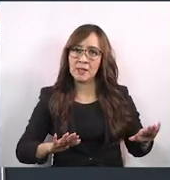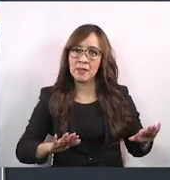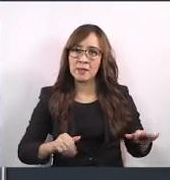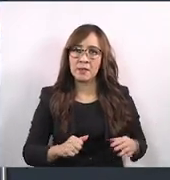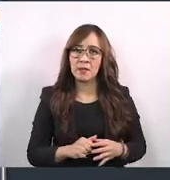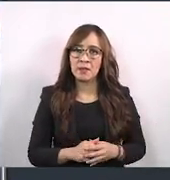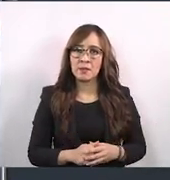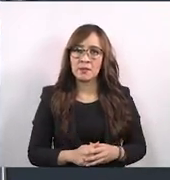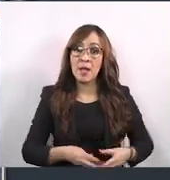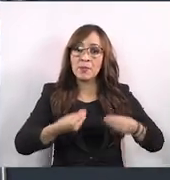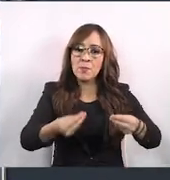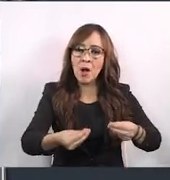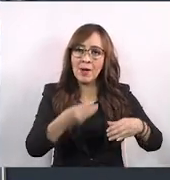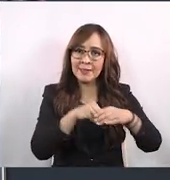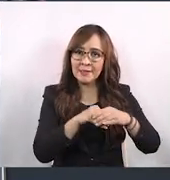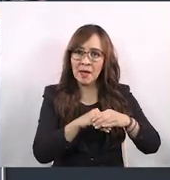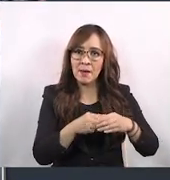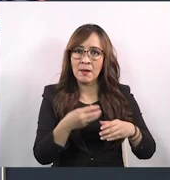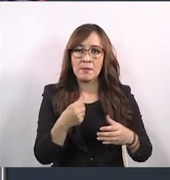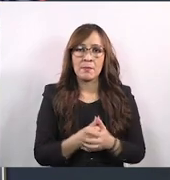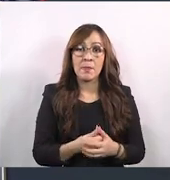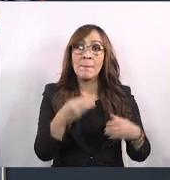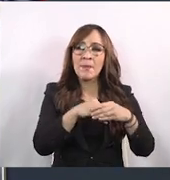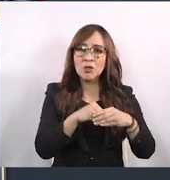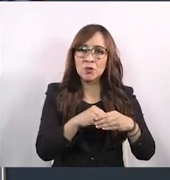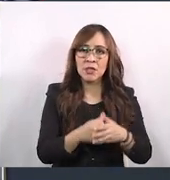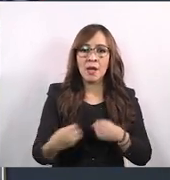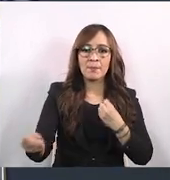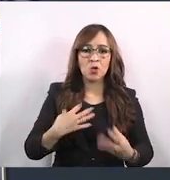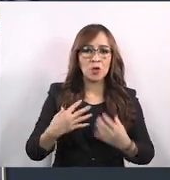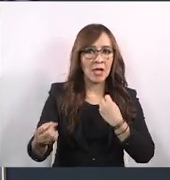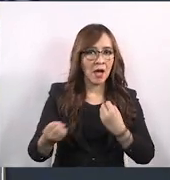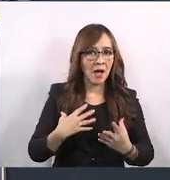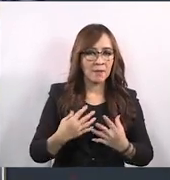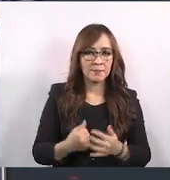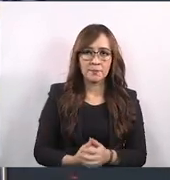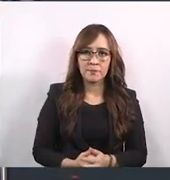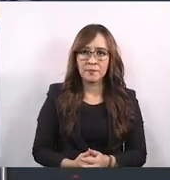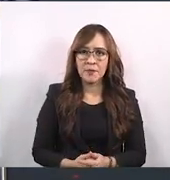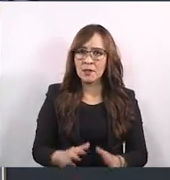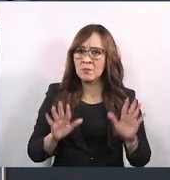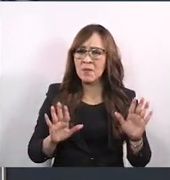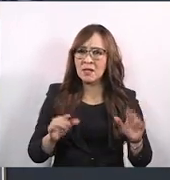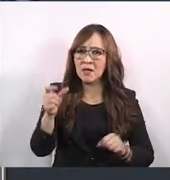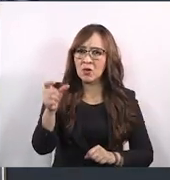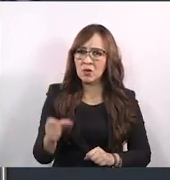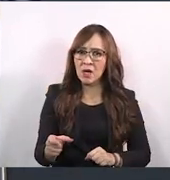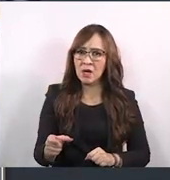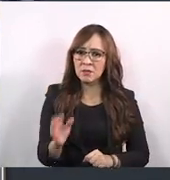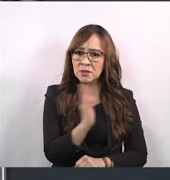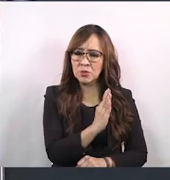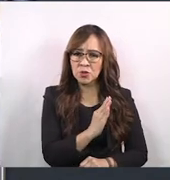dosa Hai ada banyak orang yang kalau pacaran nyaman untuk melakukan hubungan seks sebelum nikah ada banyak orang nyaman